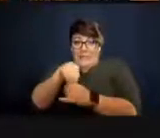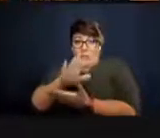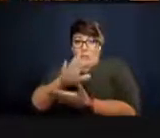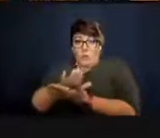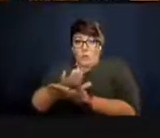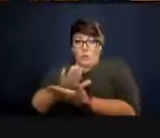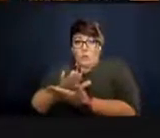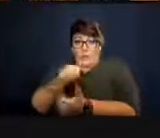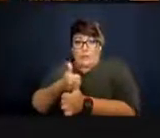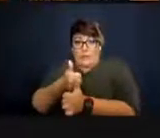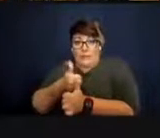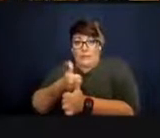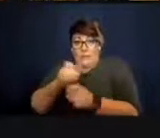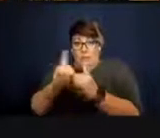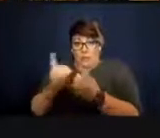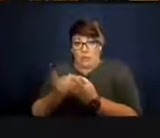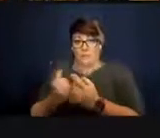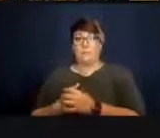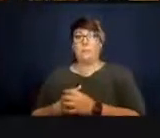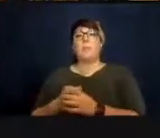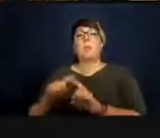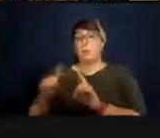nafikiri tutakuwa